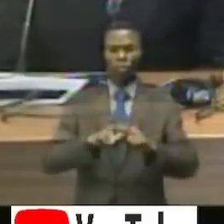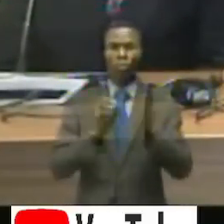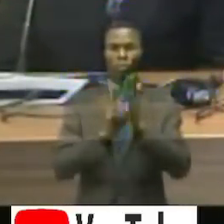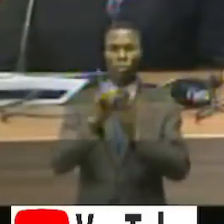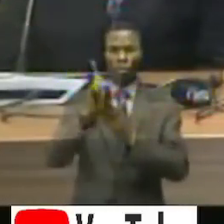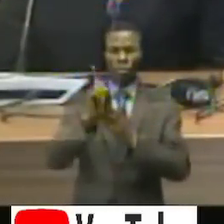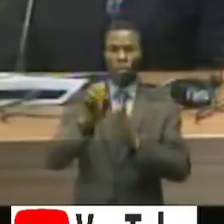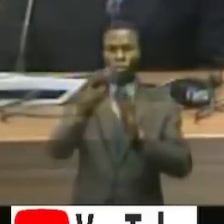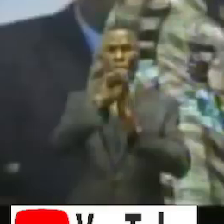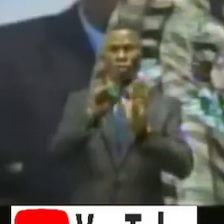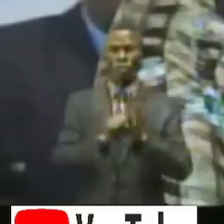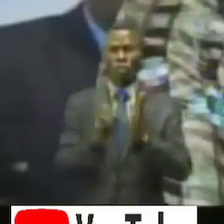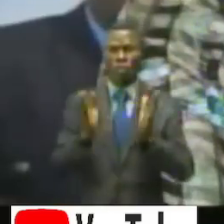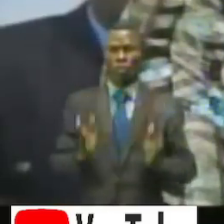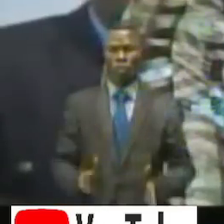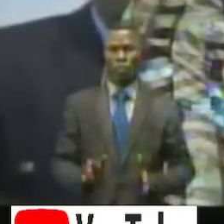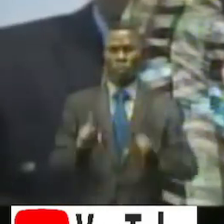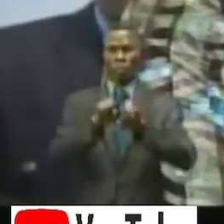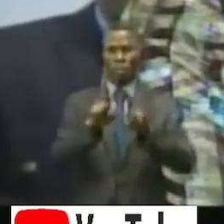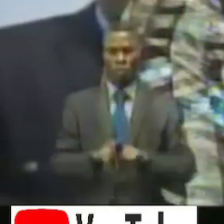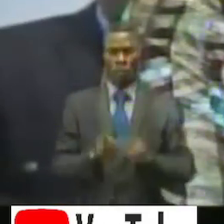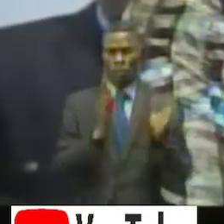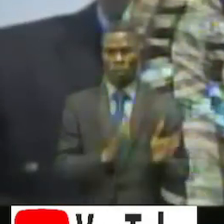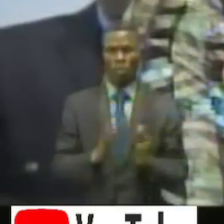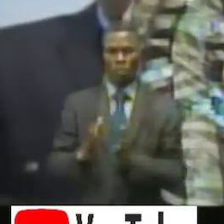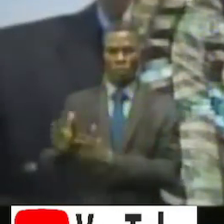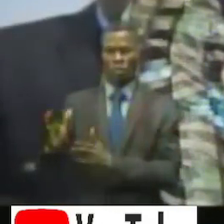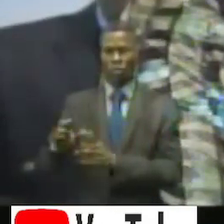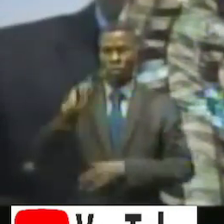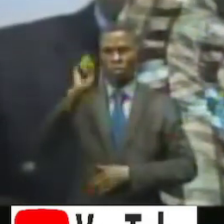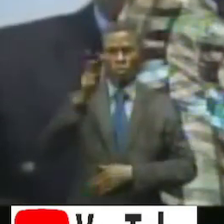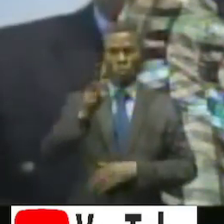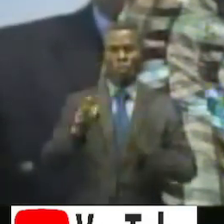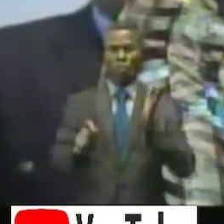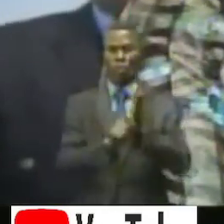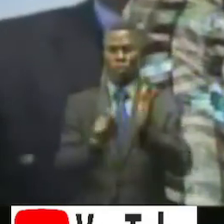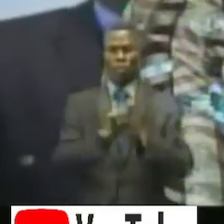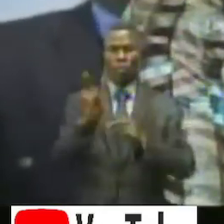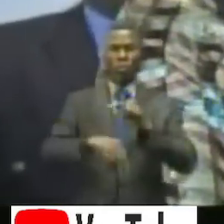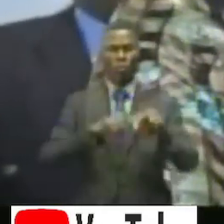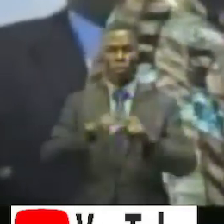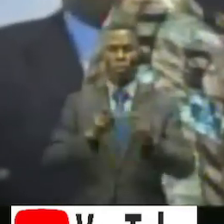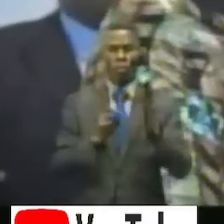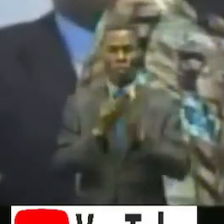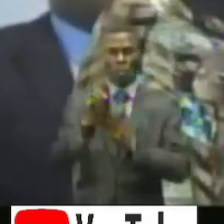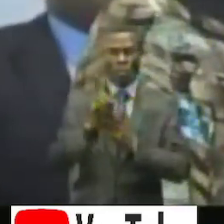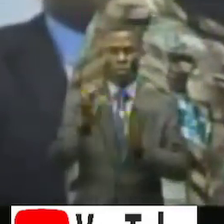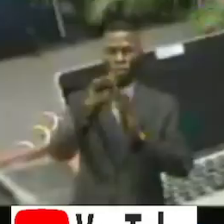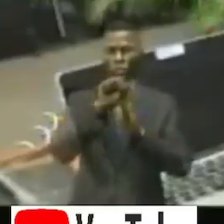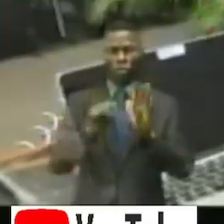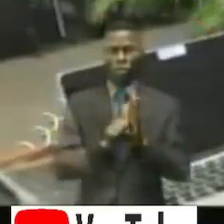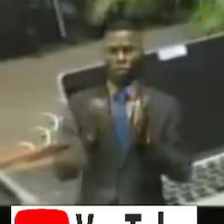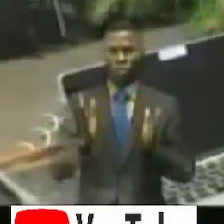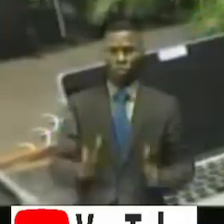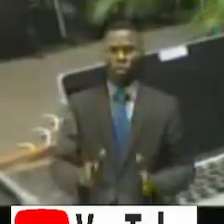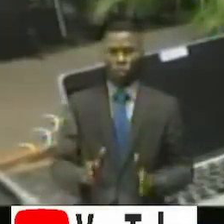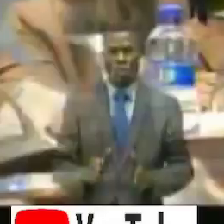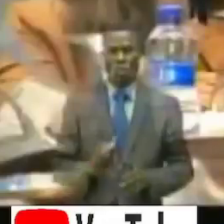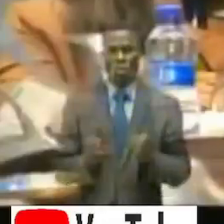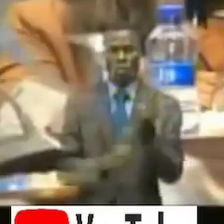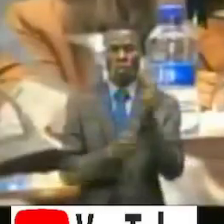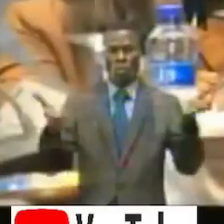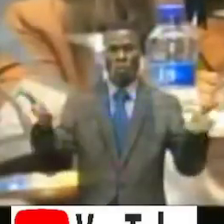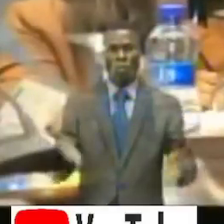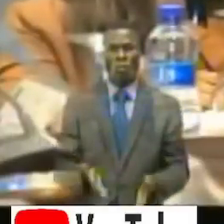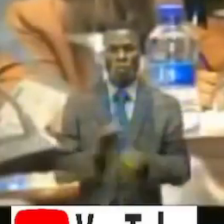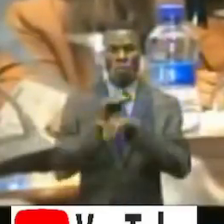développement de la statistique et l'élaboration de la deuxième stratégie nationale de développement de la statistique. Les participants